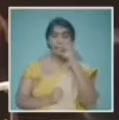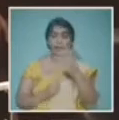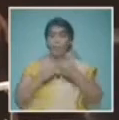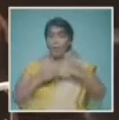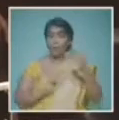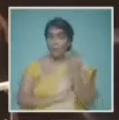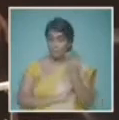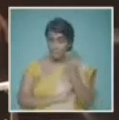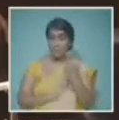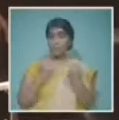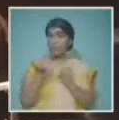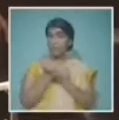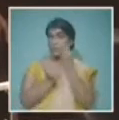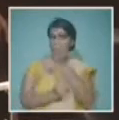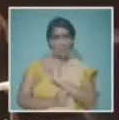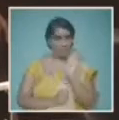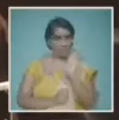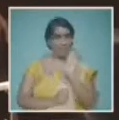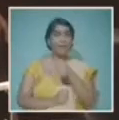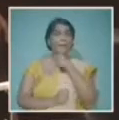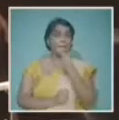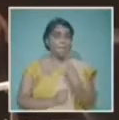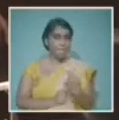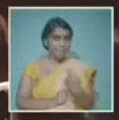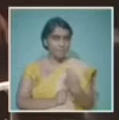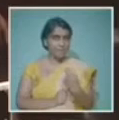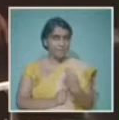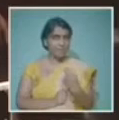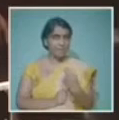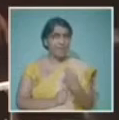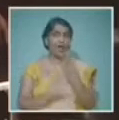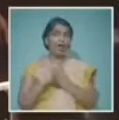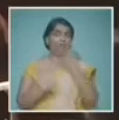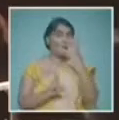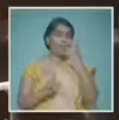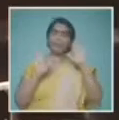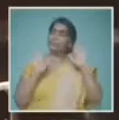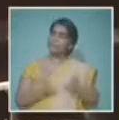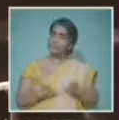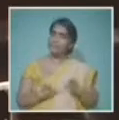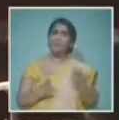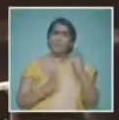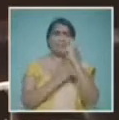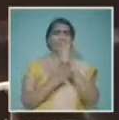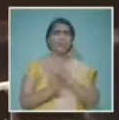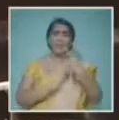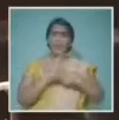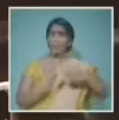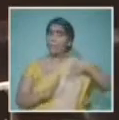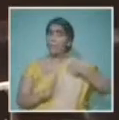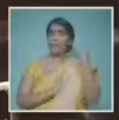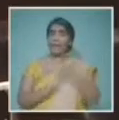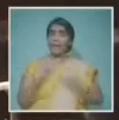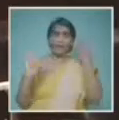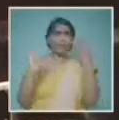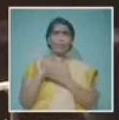හැරීම බලය තියනවා නම් සහාය දෙන්නේ නැහැ කියන එක. පෙන්ෂන් එකයි අවුරුදු හතරහමාරක් ඉන්නයි. ඉතින් මේ විවස්ථාව රටේ මූලික නීතිය ගැන අපි